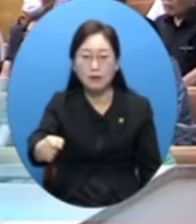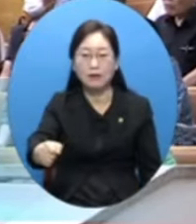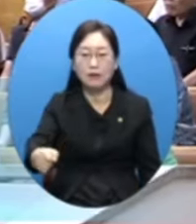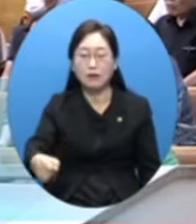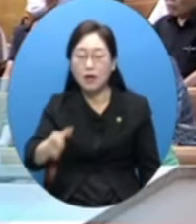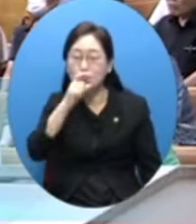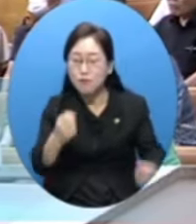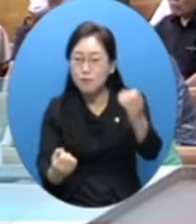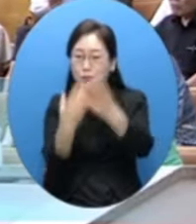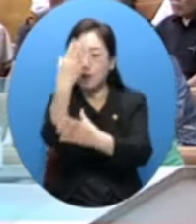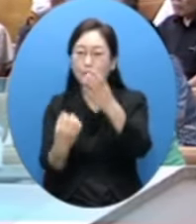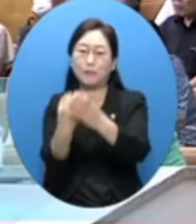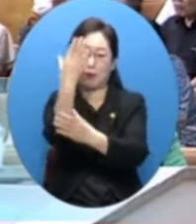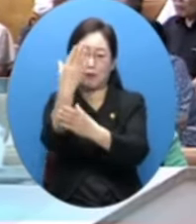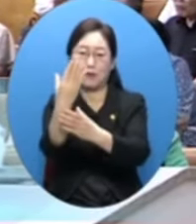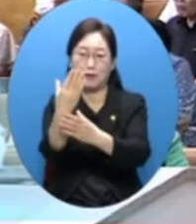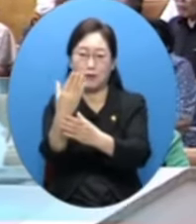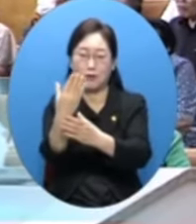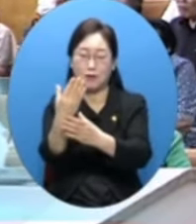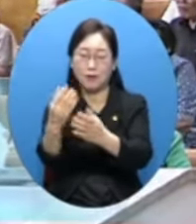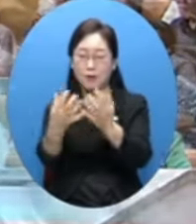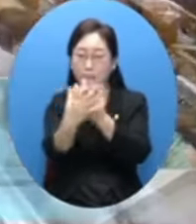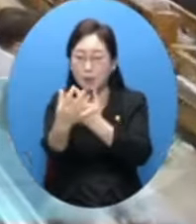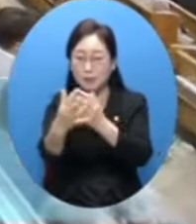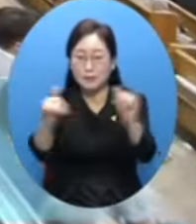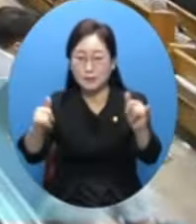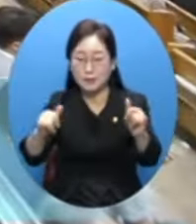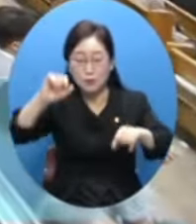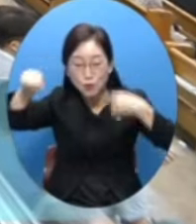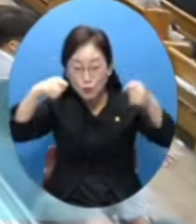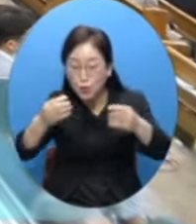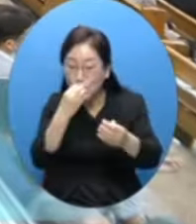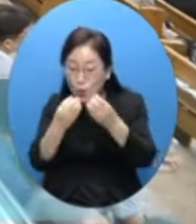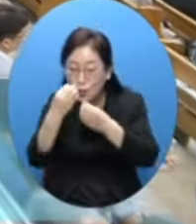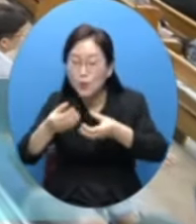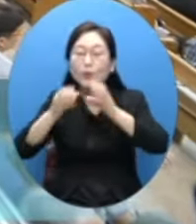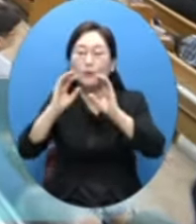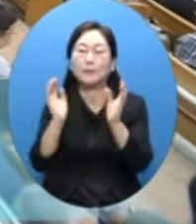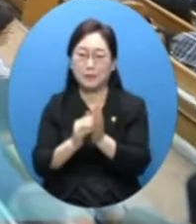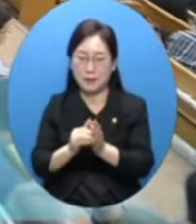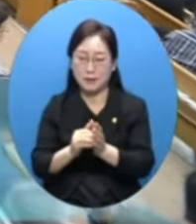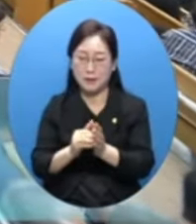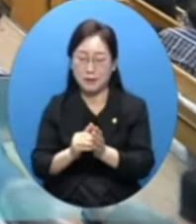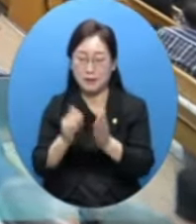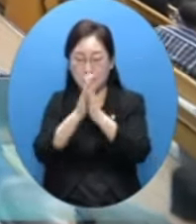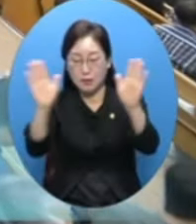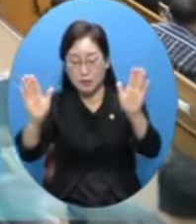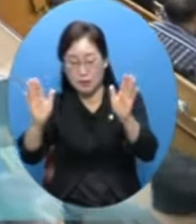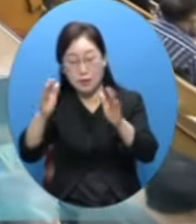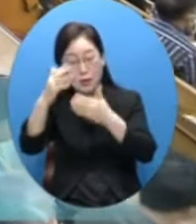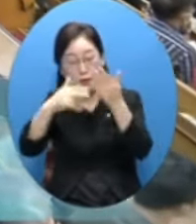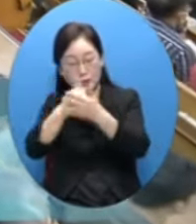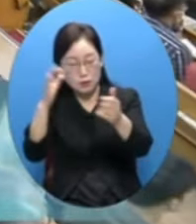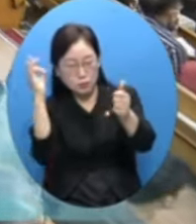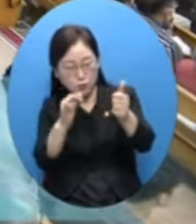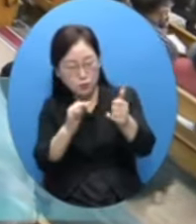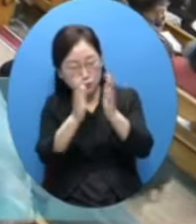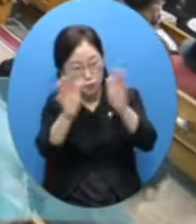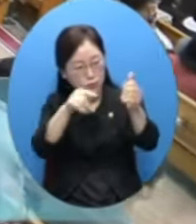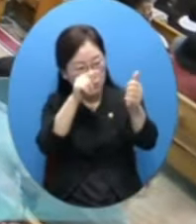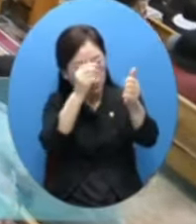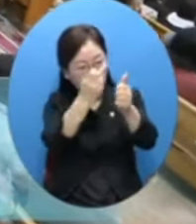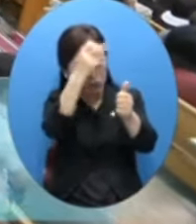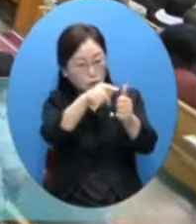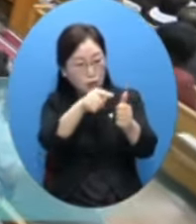물이 많이 솟아나오므로 회중과 그들의 짐승이 마시니라. 야훼께서 모세와 아론에게 이르시되 너희가 나를